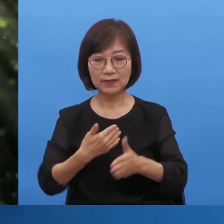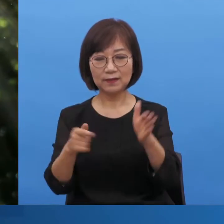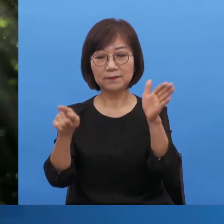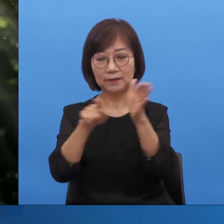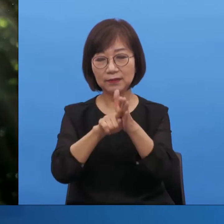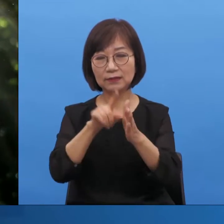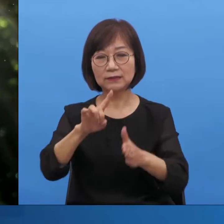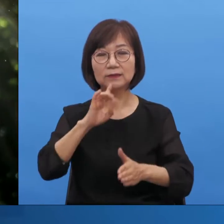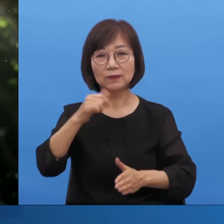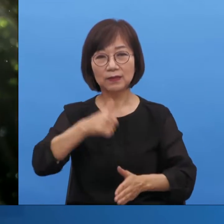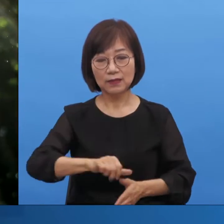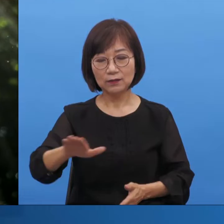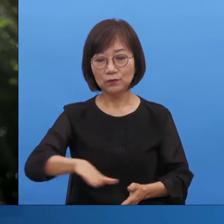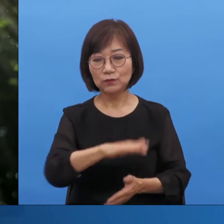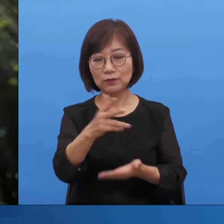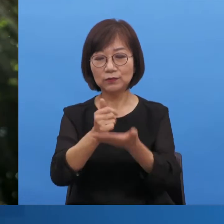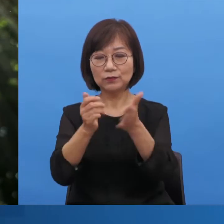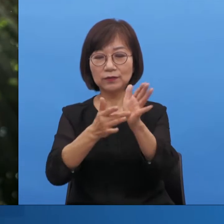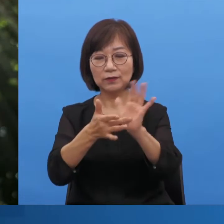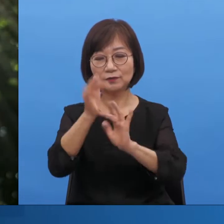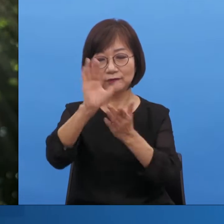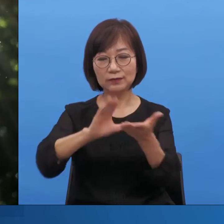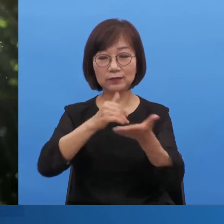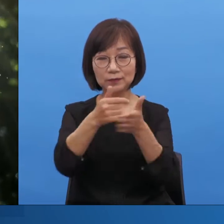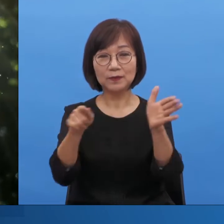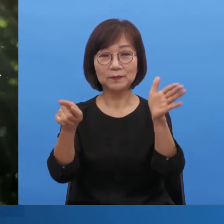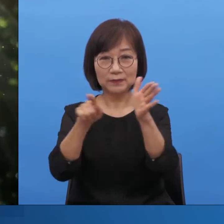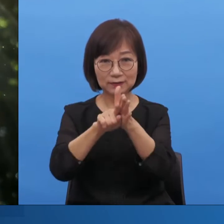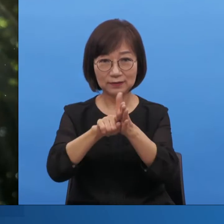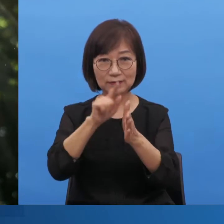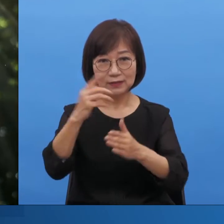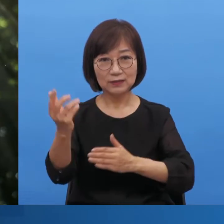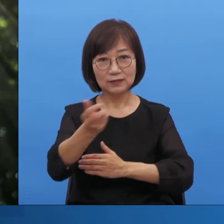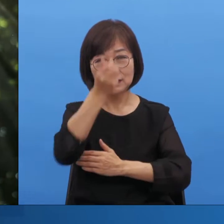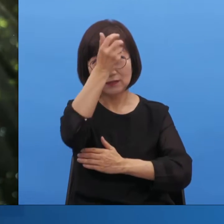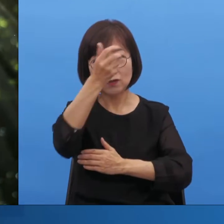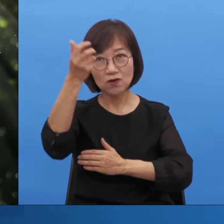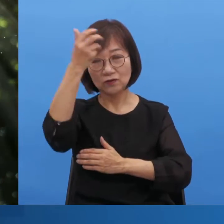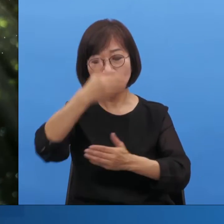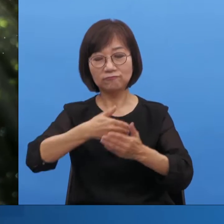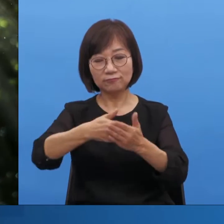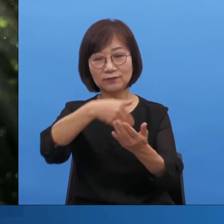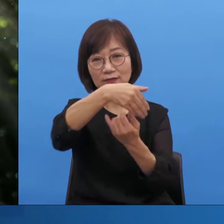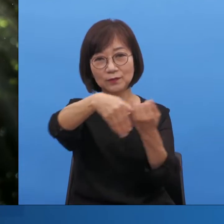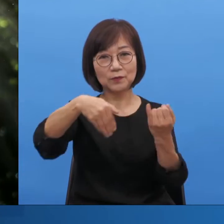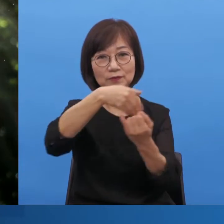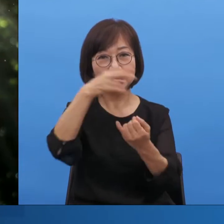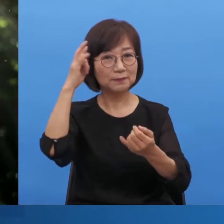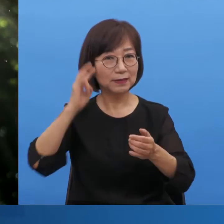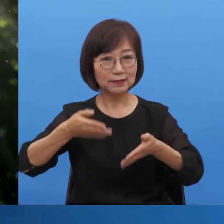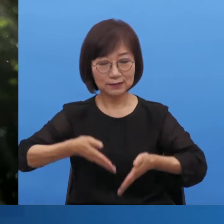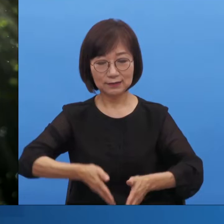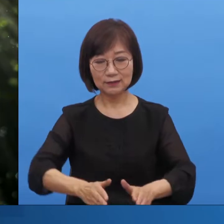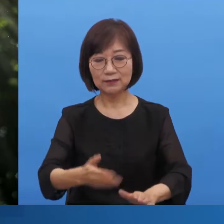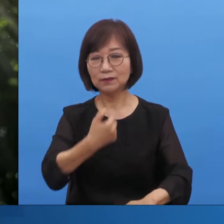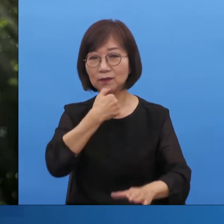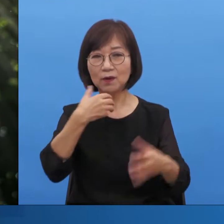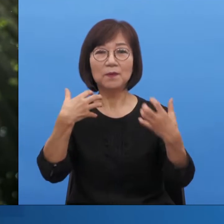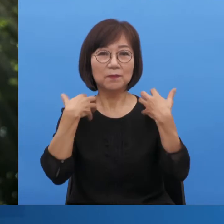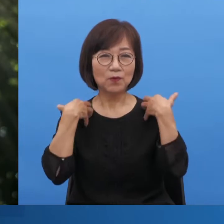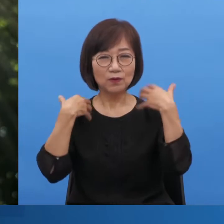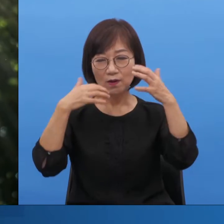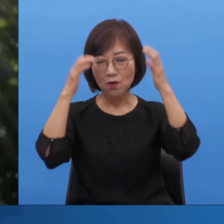믿사오며 그 외아들 우리 주 예수 그리스도를 믿사오며 이는 성령으로 잉태하사 동정녀 마리아에게